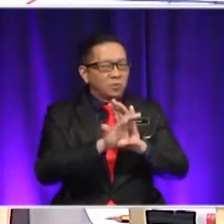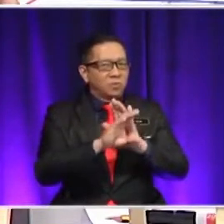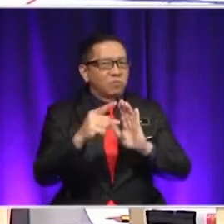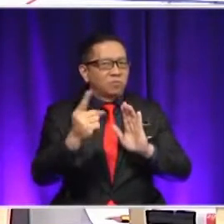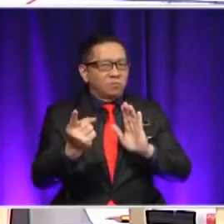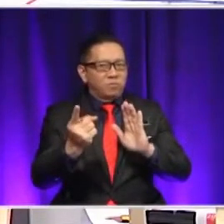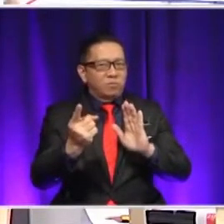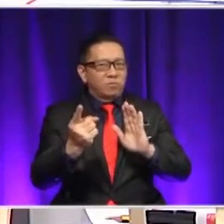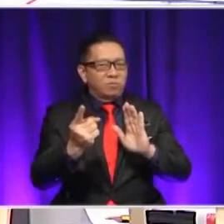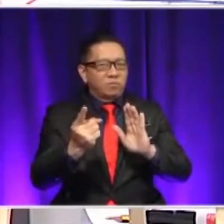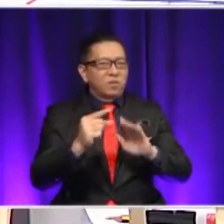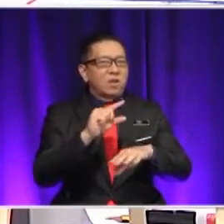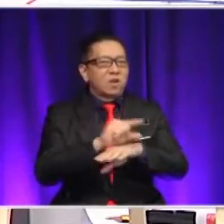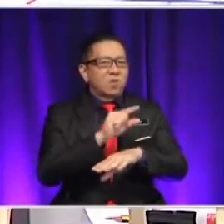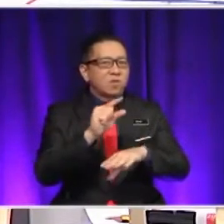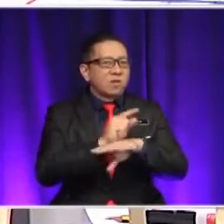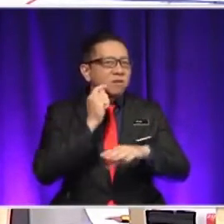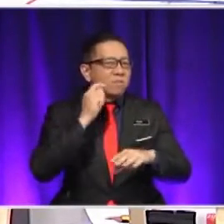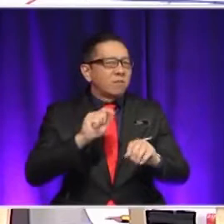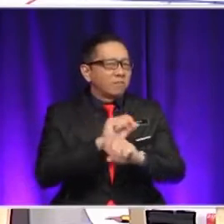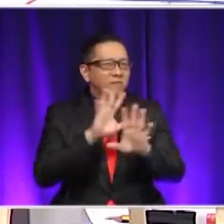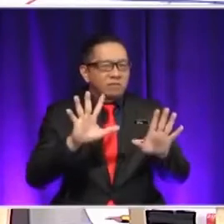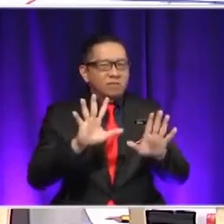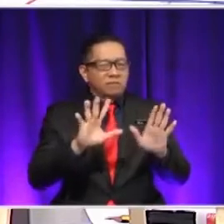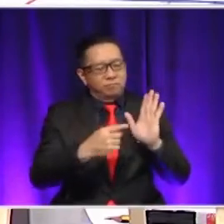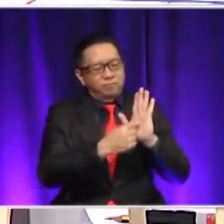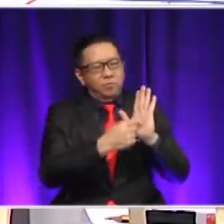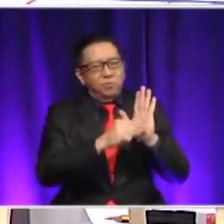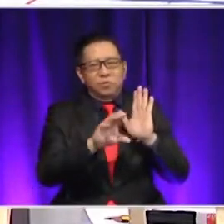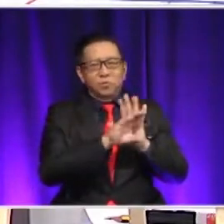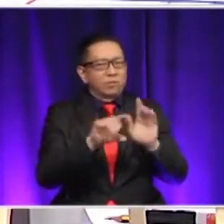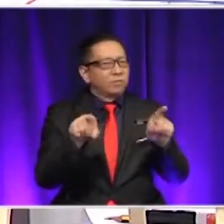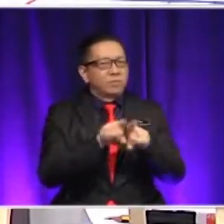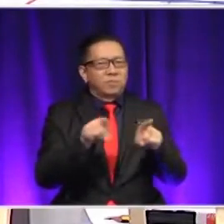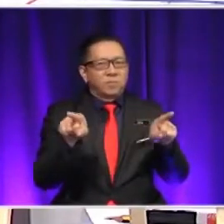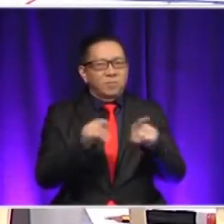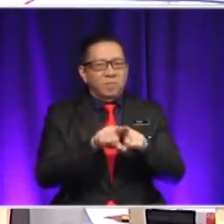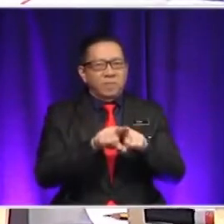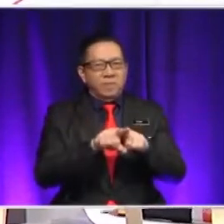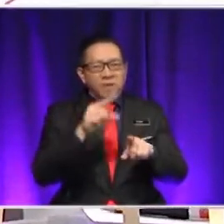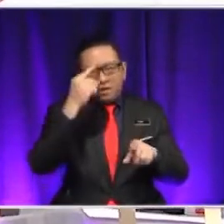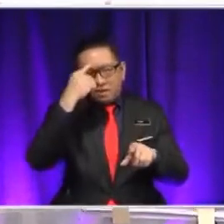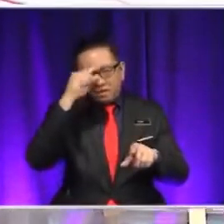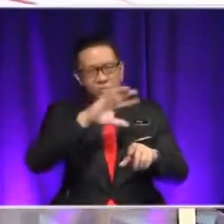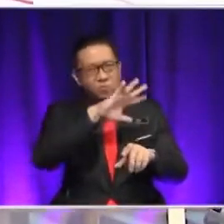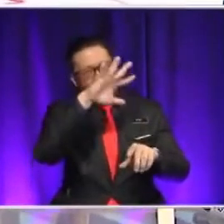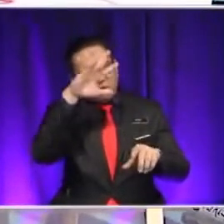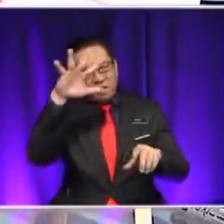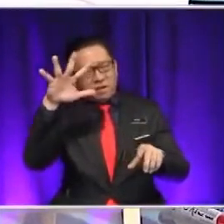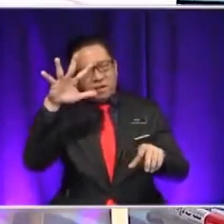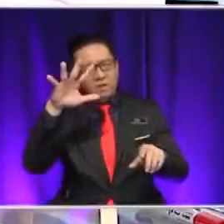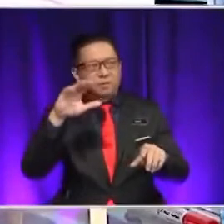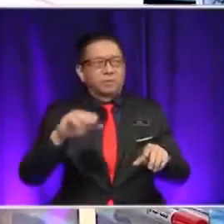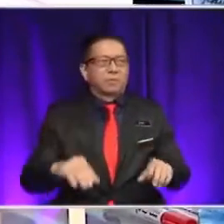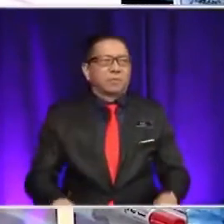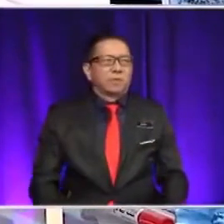APN penanda yang lebih jelas Oke sini oke painting at ini untuk bahaya langit Oke